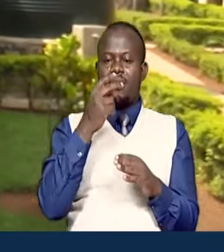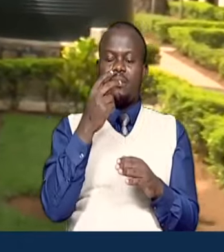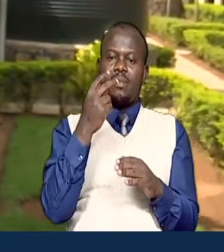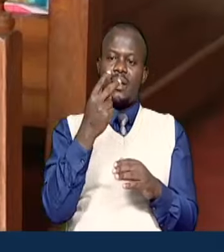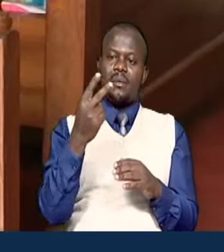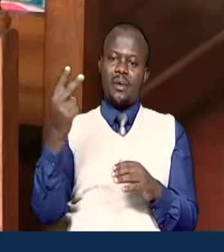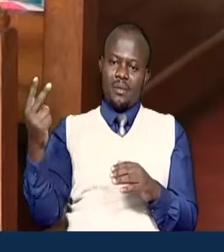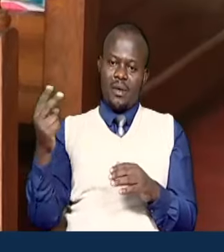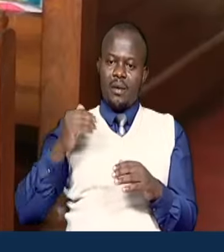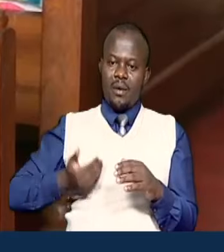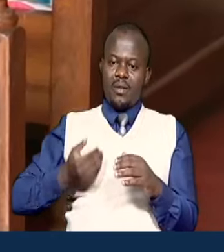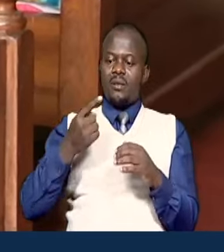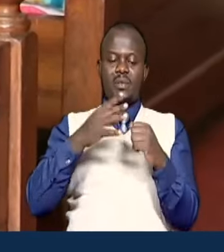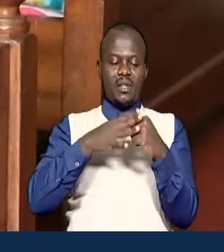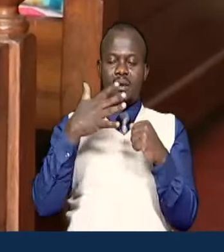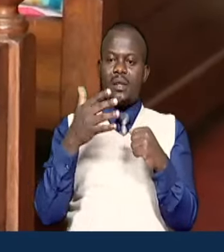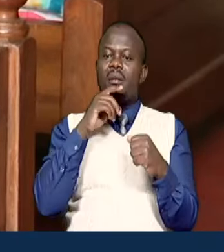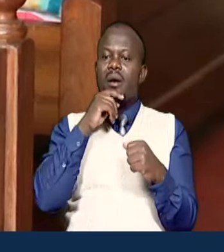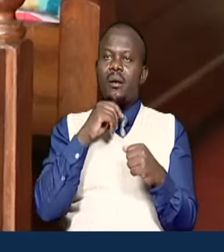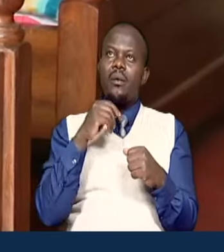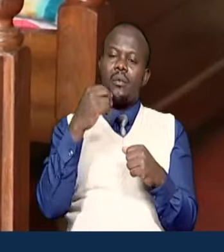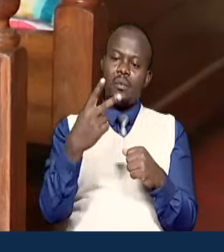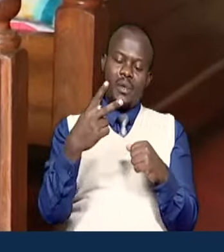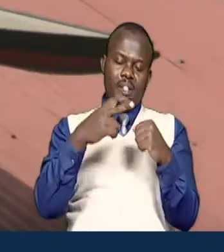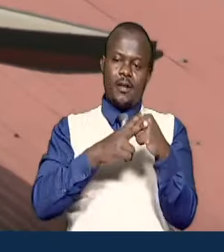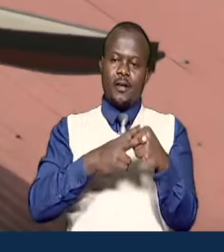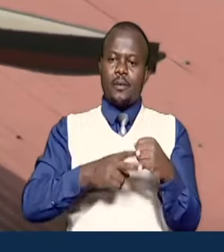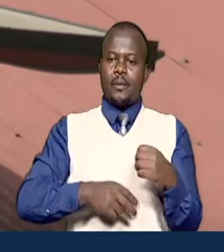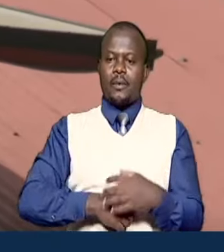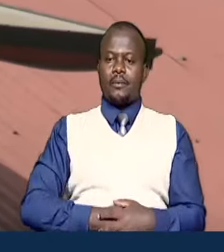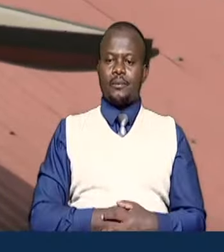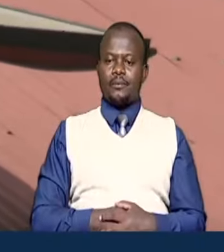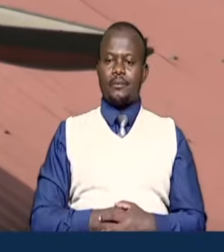195 n'abagabo 27. Tete Olive mu karere ka Huye.